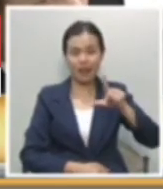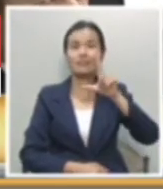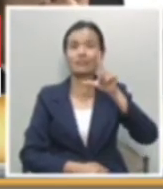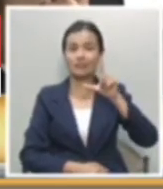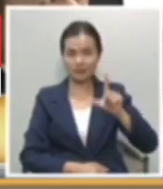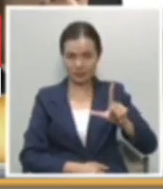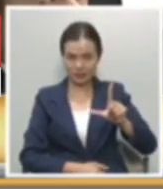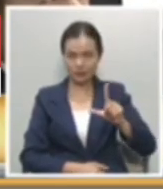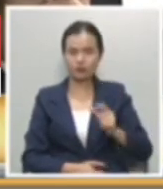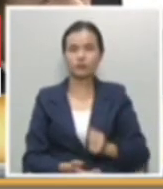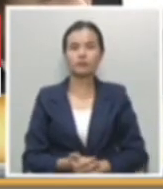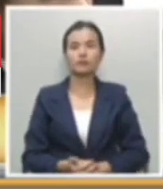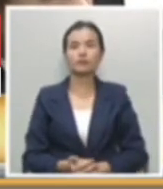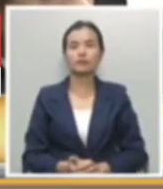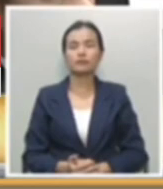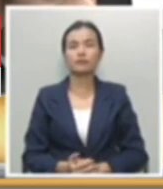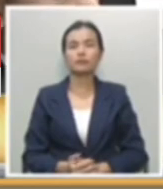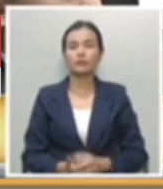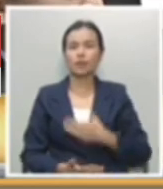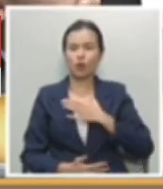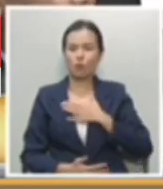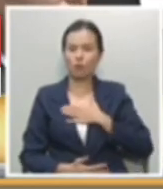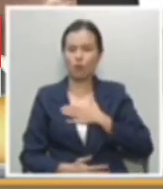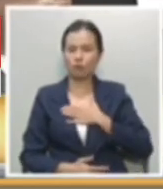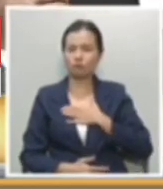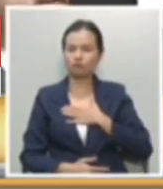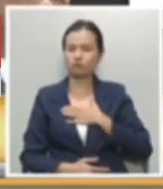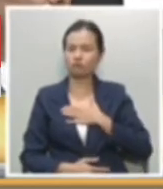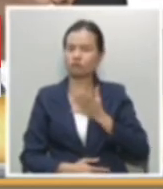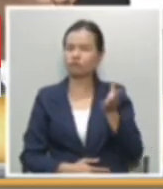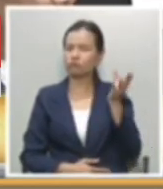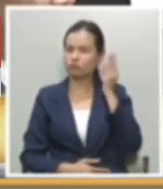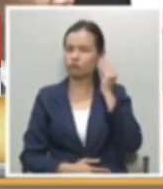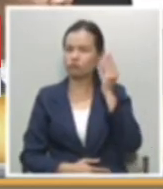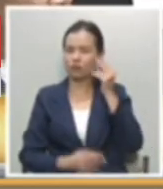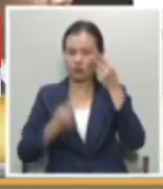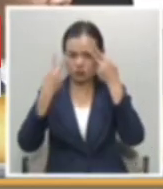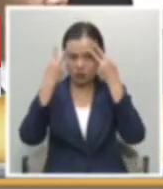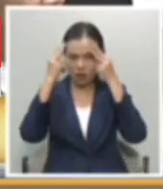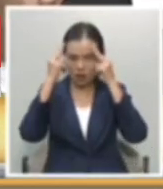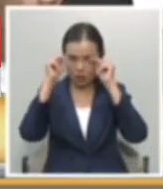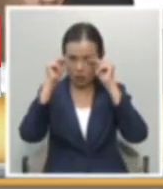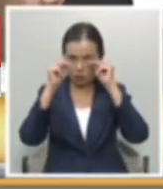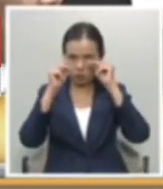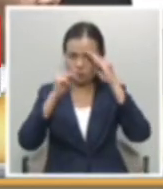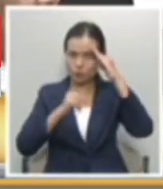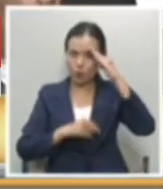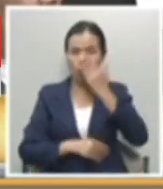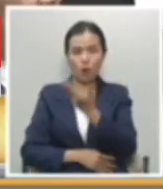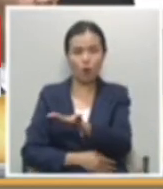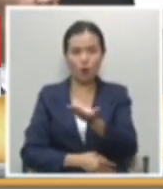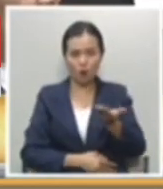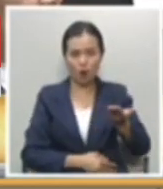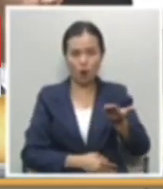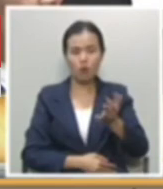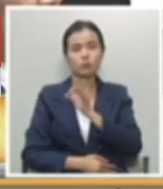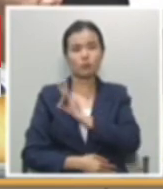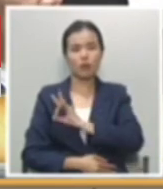469,000 ล้านบาทผมฟังท่านนายกร้องขอเพื่อนสมาชิกในสภาแห่งนี้ว่าให้ช่ว